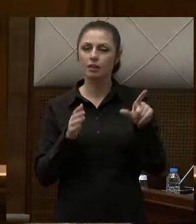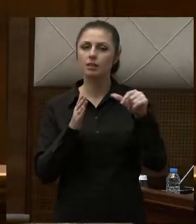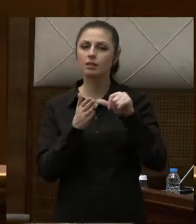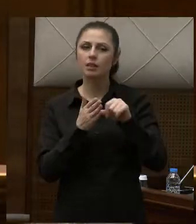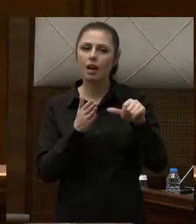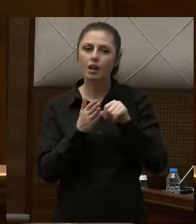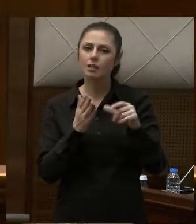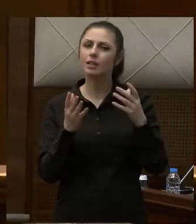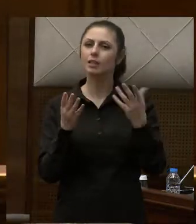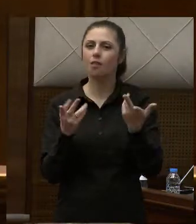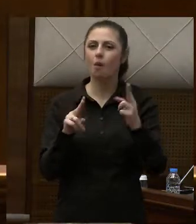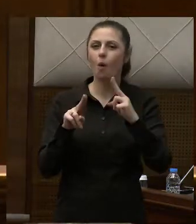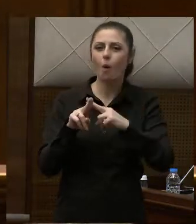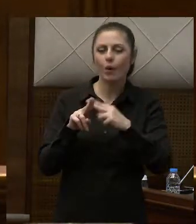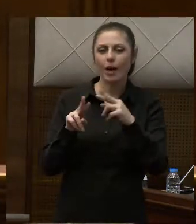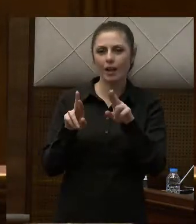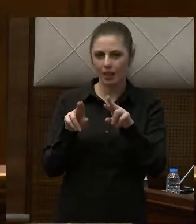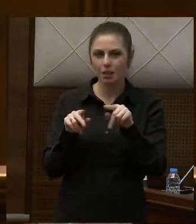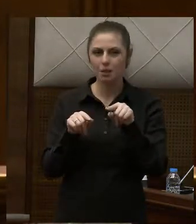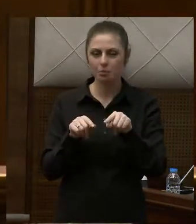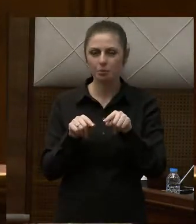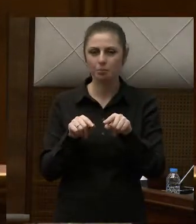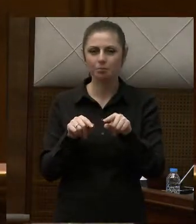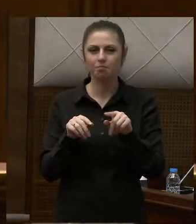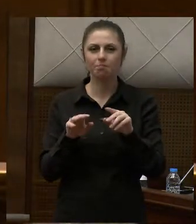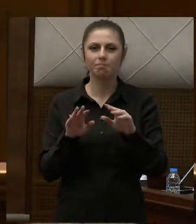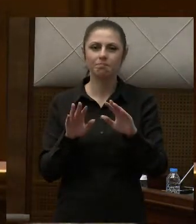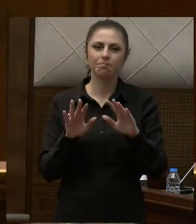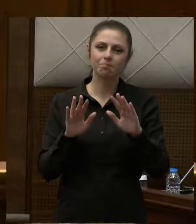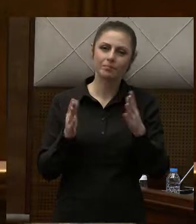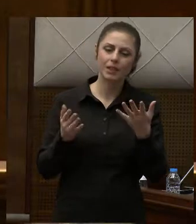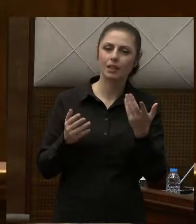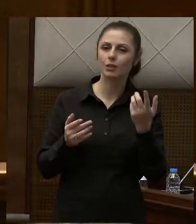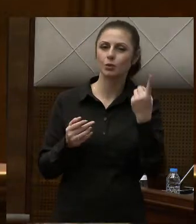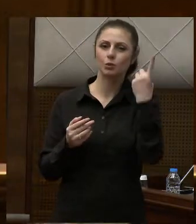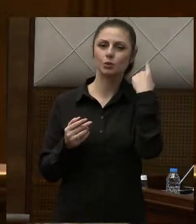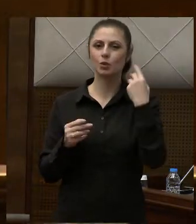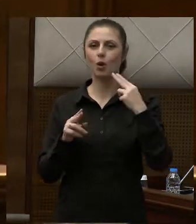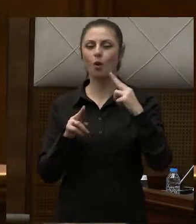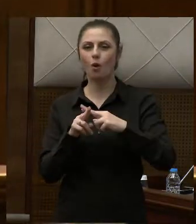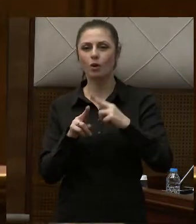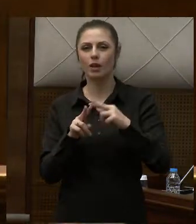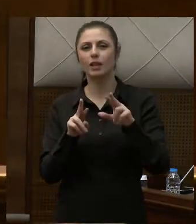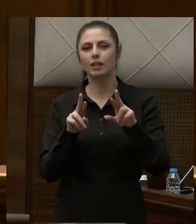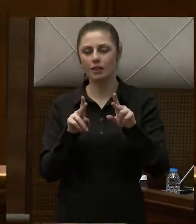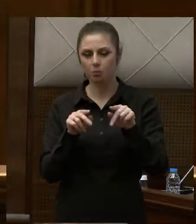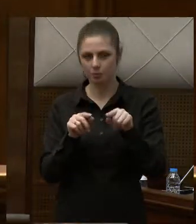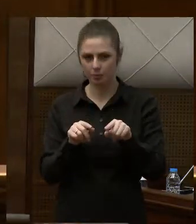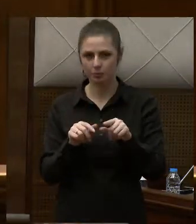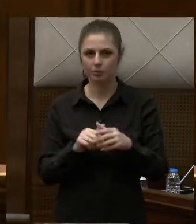tarihteki örnekleri gibi, daha dünkü örnekleri gibi bunları bertaraf